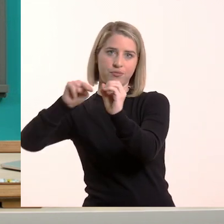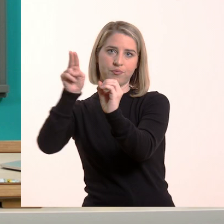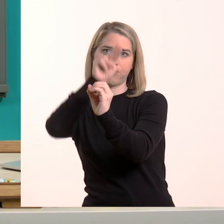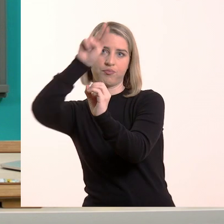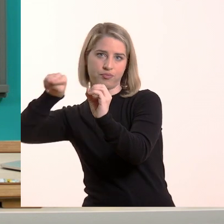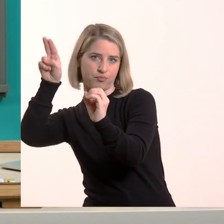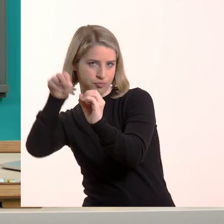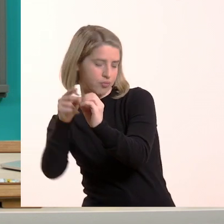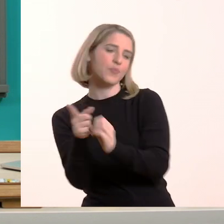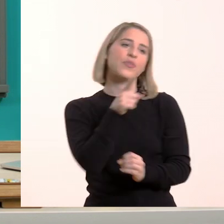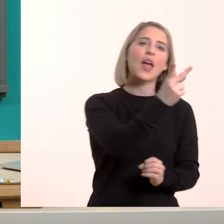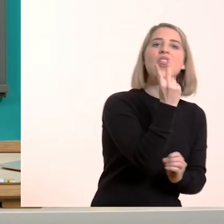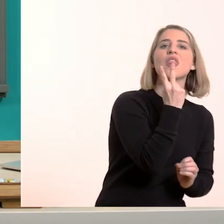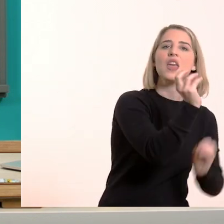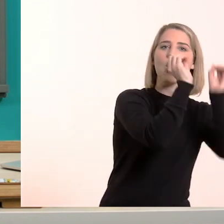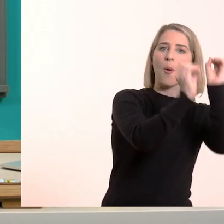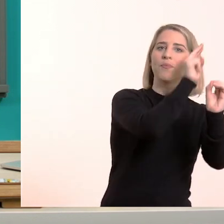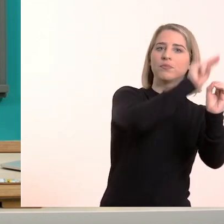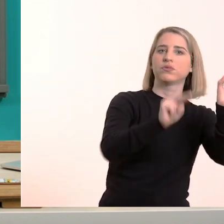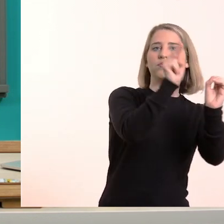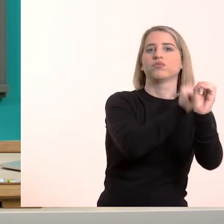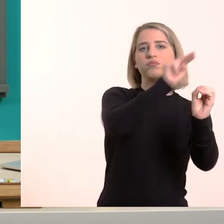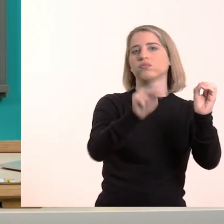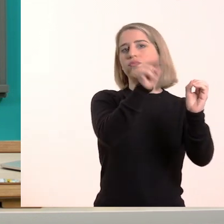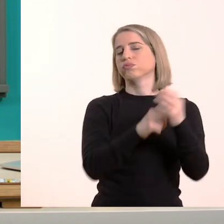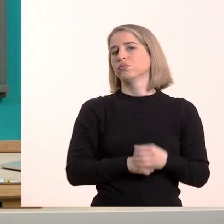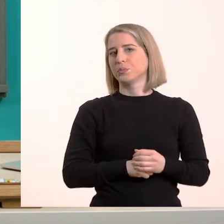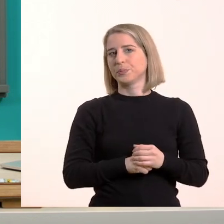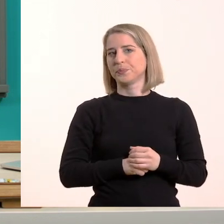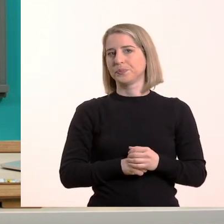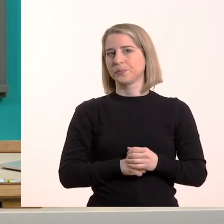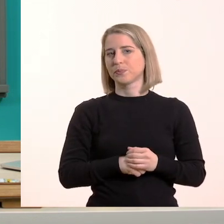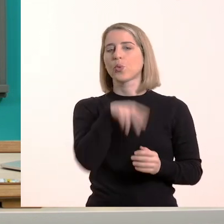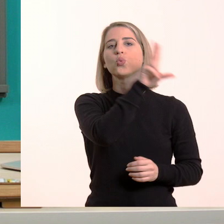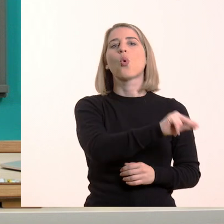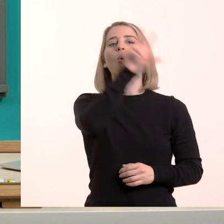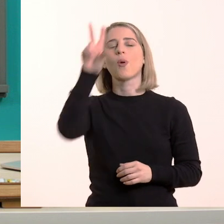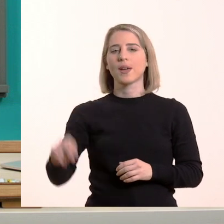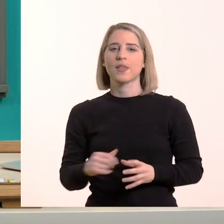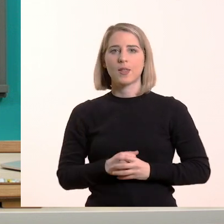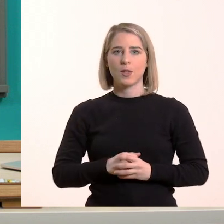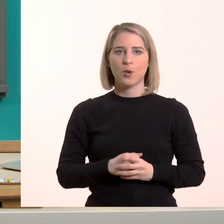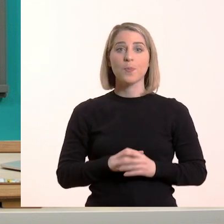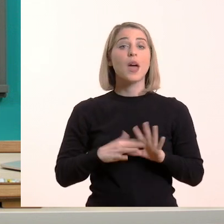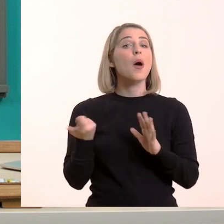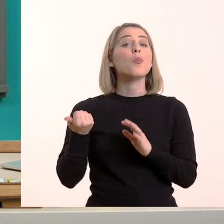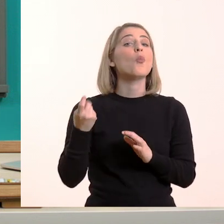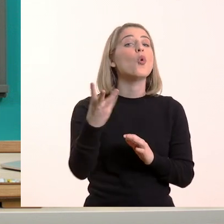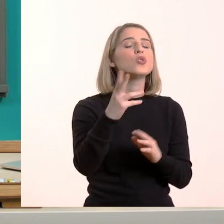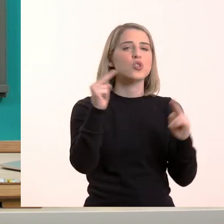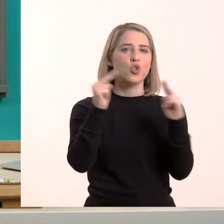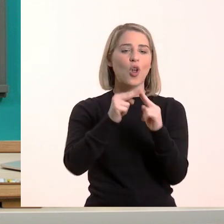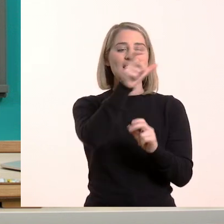2. Άρα, 2 θα σβήσω από εδώ, 2 θα σβήσω και από εδώ. Άρα, πόσες σοκολάτες θα πάρει το κάθε